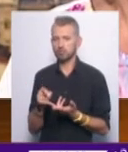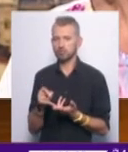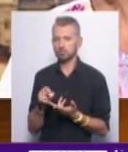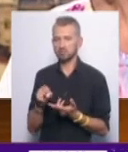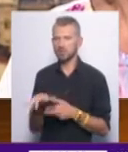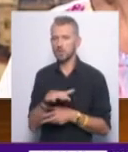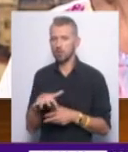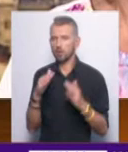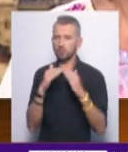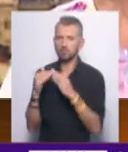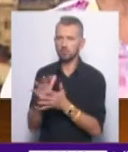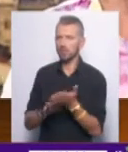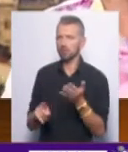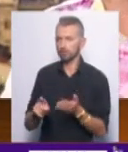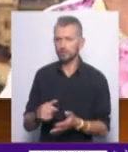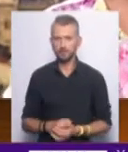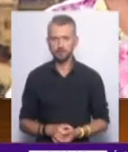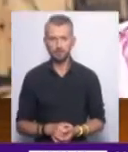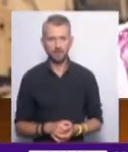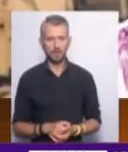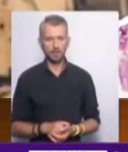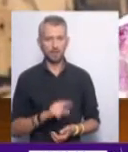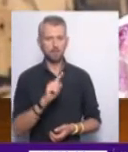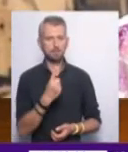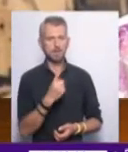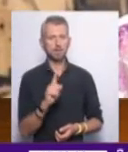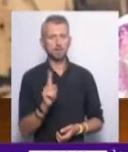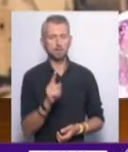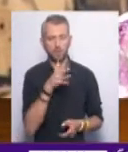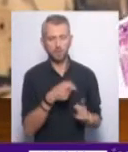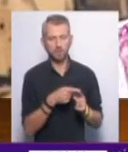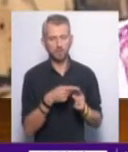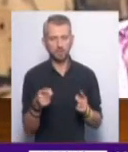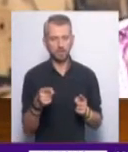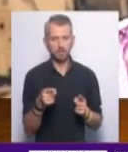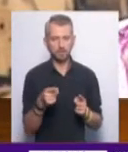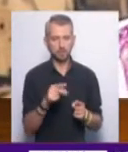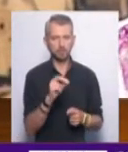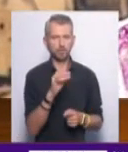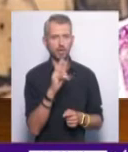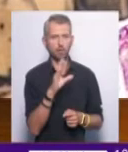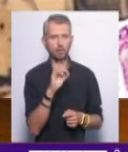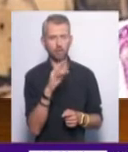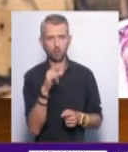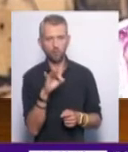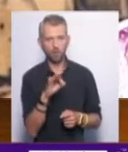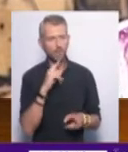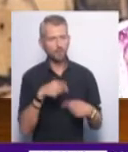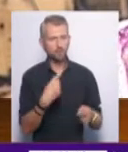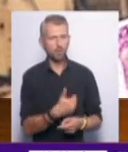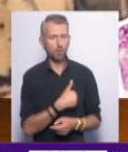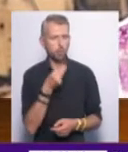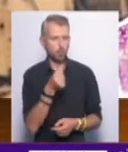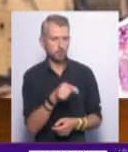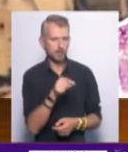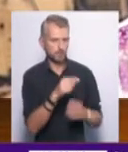територіями, цими будівлями? Прошу. Ну, перше, що за часів ще Черновецького весь час хотіли купити